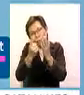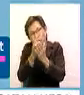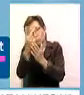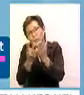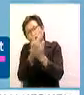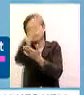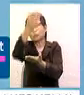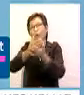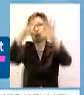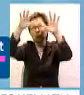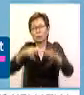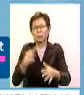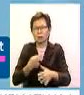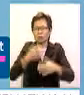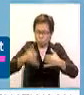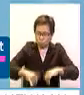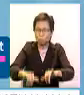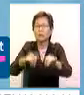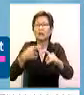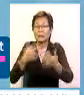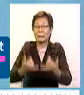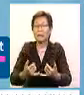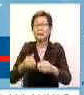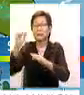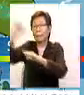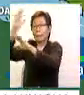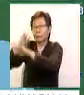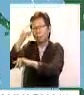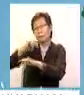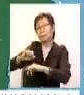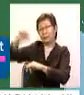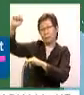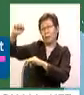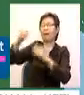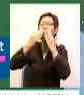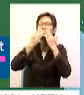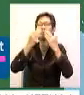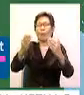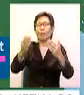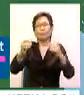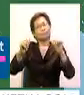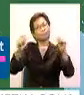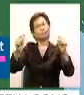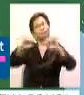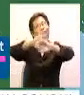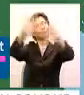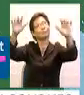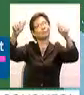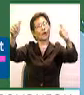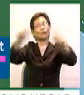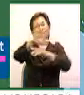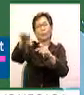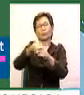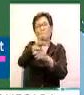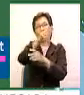lagi. Baik, seterusnya kita beralih ke negeri Sabah dan Sarawak. Bagi negeri Sabah, alhamdulillah dalam keadaan yang agak cerah termasuk